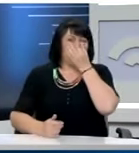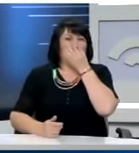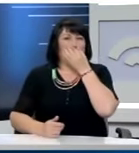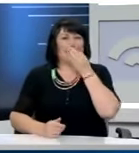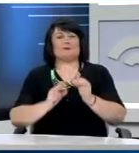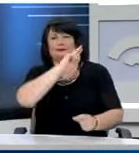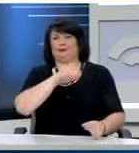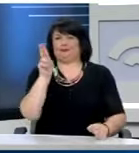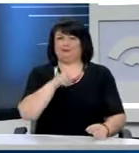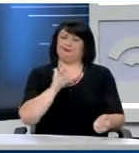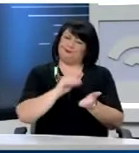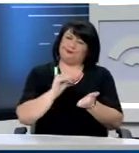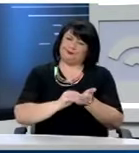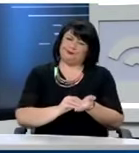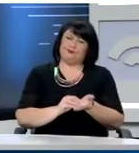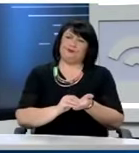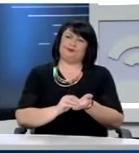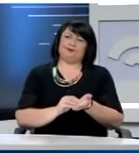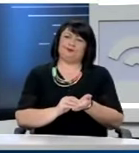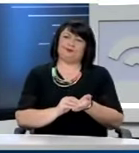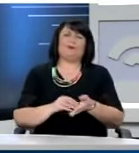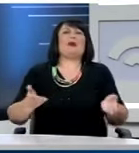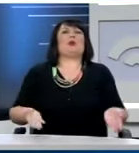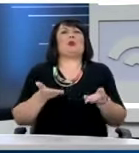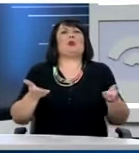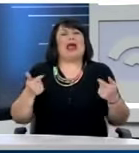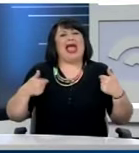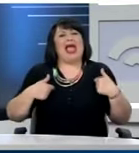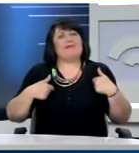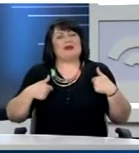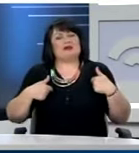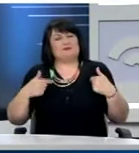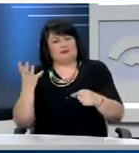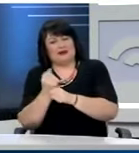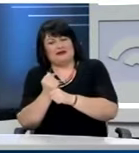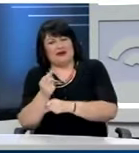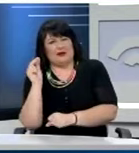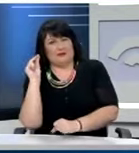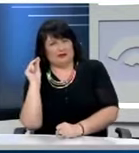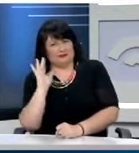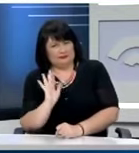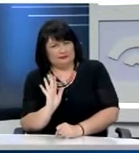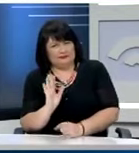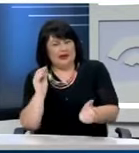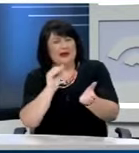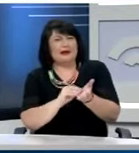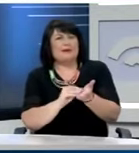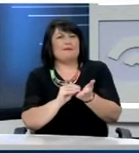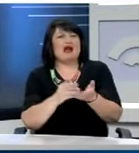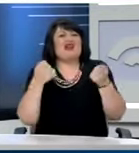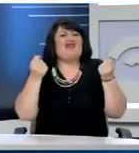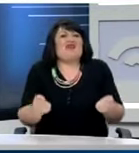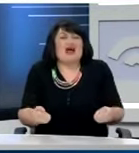να ακυρώσετε ξανά τις ελαφρύνσεις που εμείς εξασφαλίσαμε και να φέρετε νέες ισοδύναμες